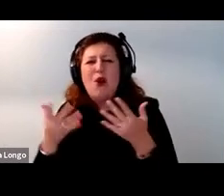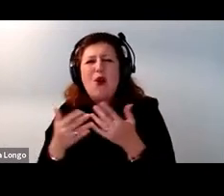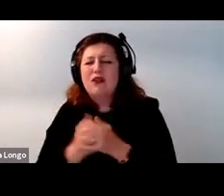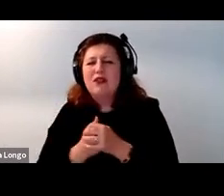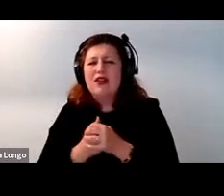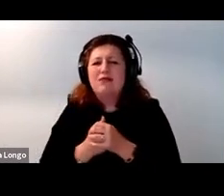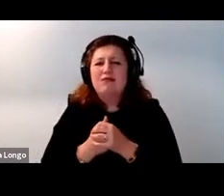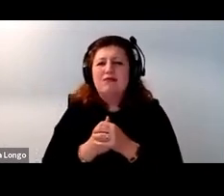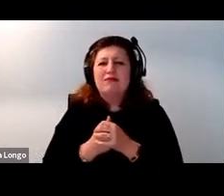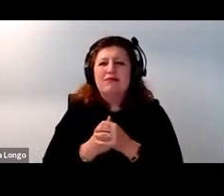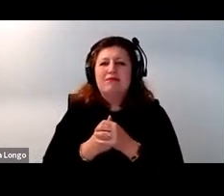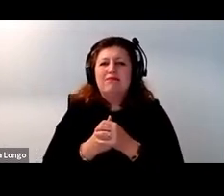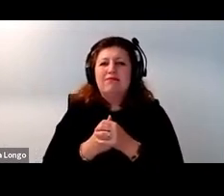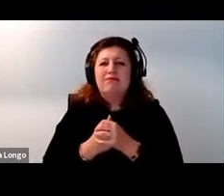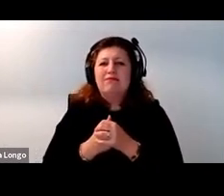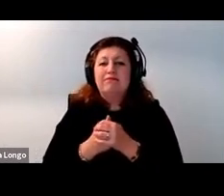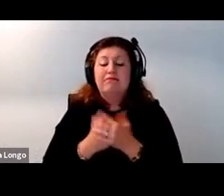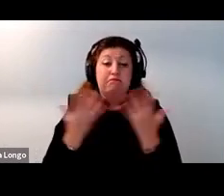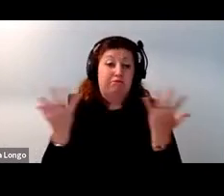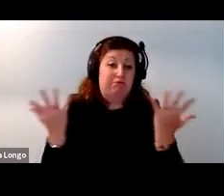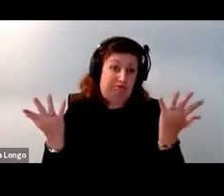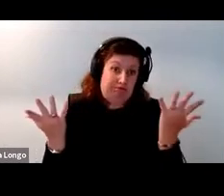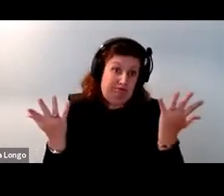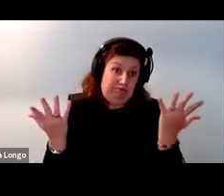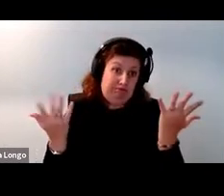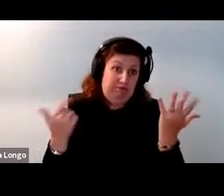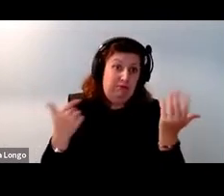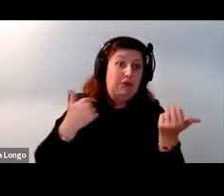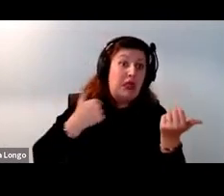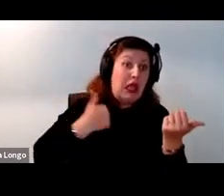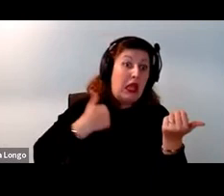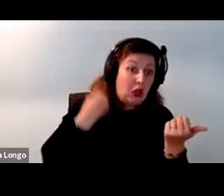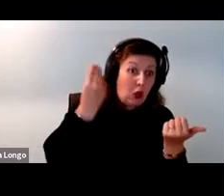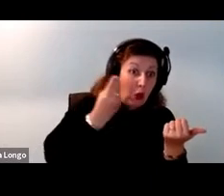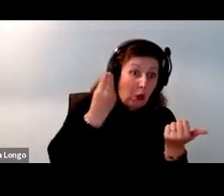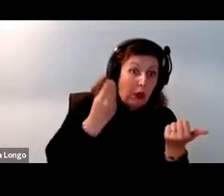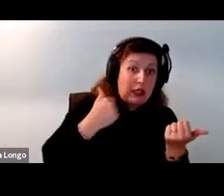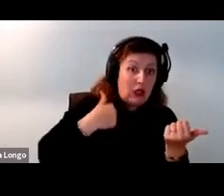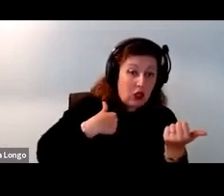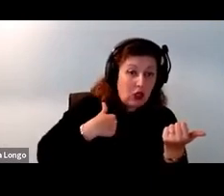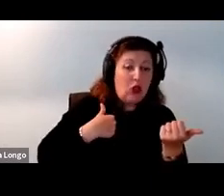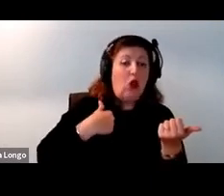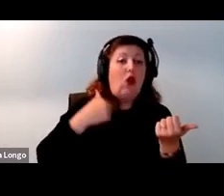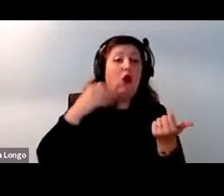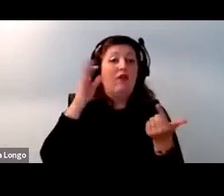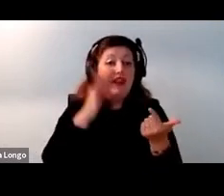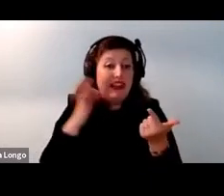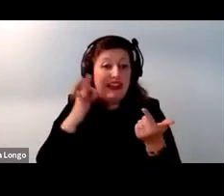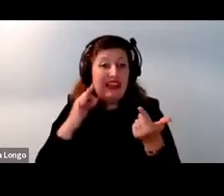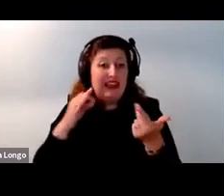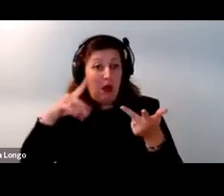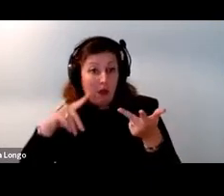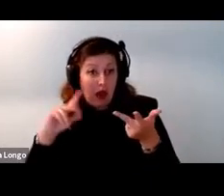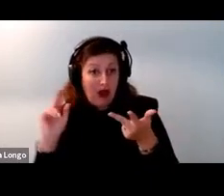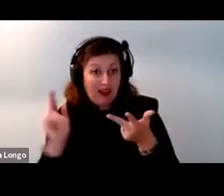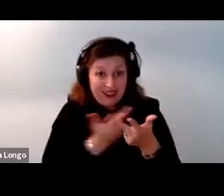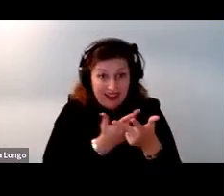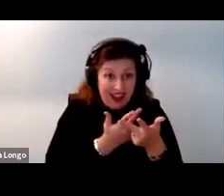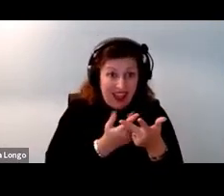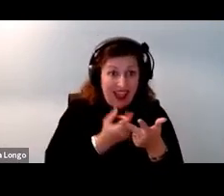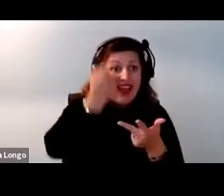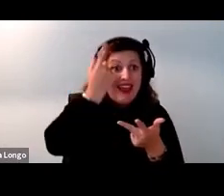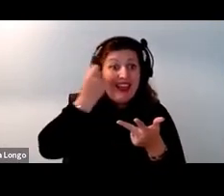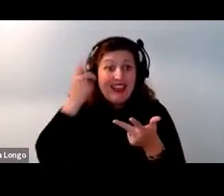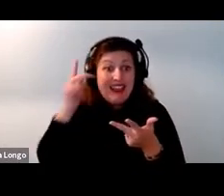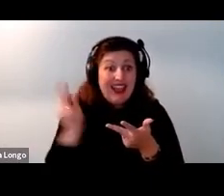step? A parte che credo che nessuno, tra me, Federica e Paola, potremmo dire tre cose diverse, molto probabilmente. Ho pensato ci